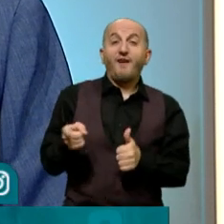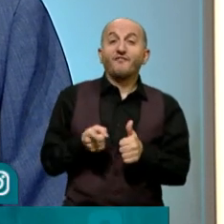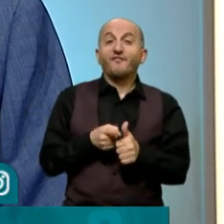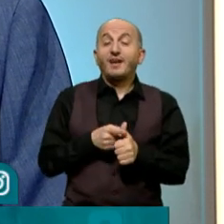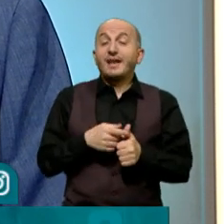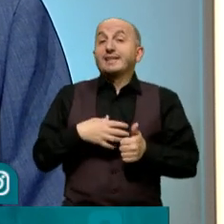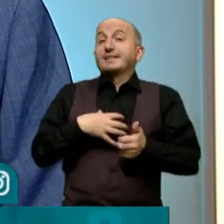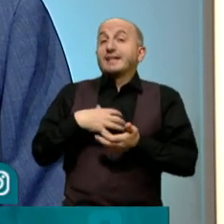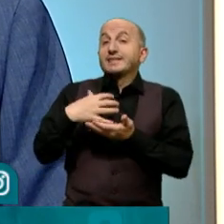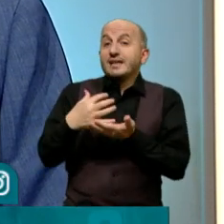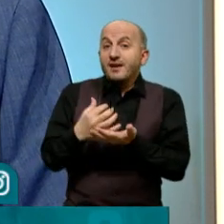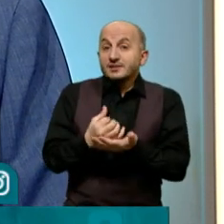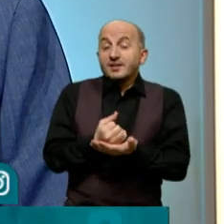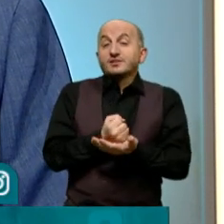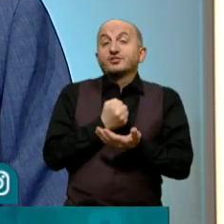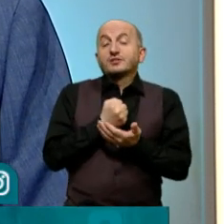kendi kazancı, kendi